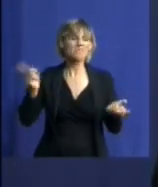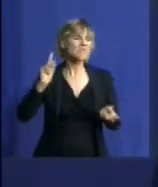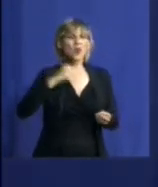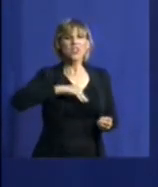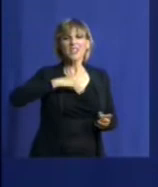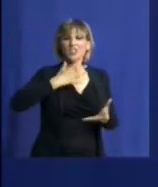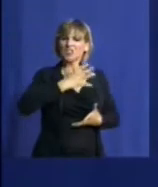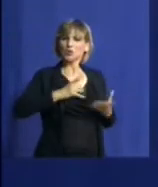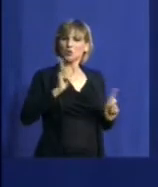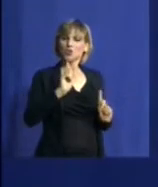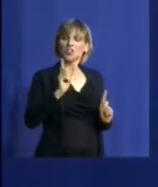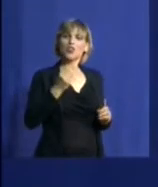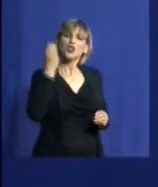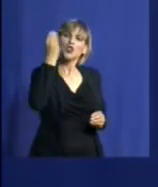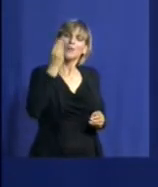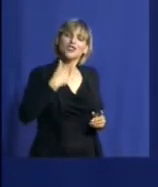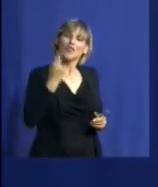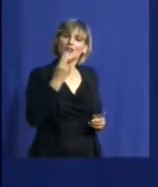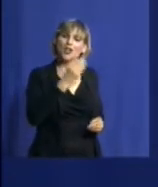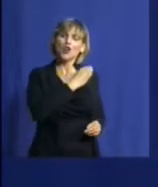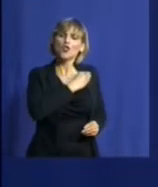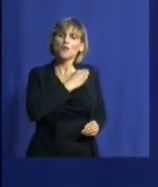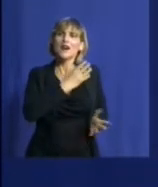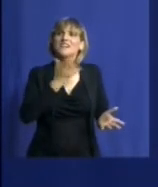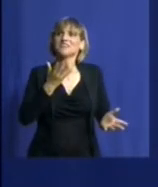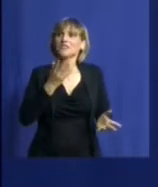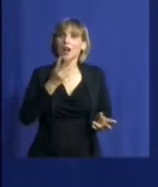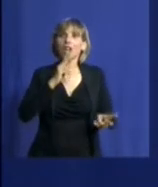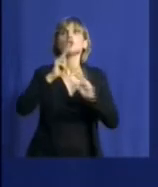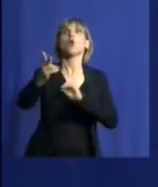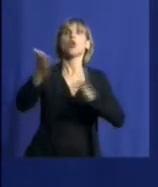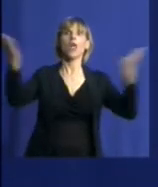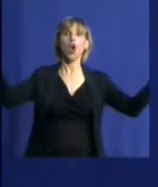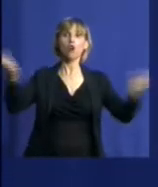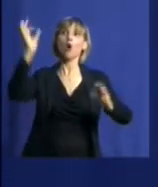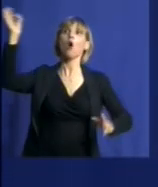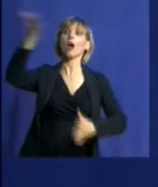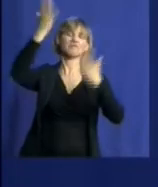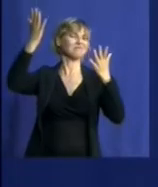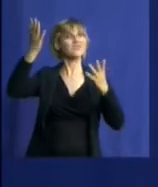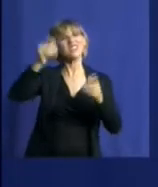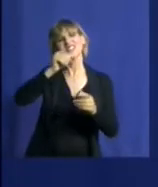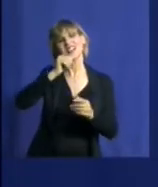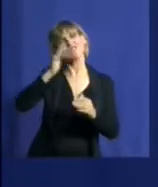discussione, semplicemente è una domanda a cui credo non si possa rispondere a caso buttando lì una risposta, quindi